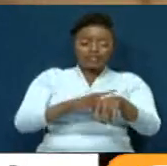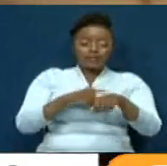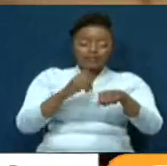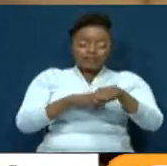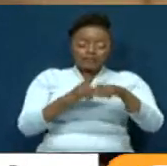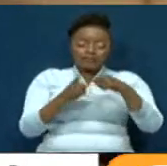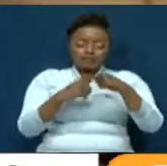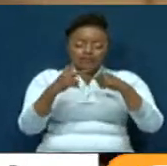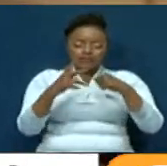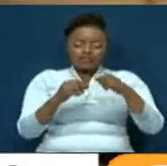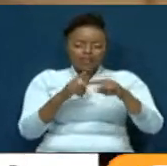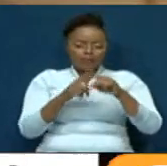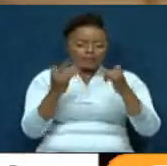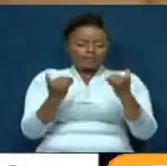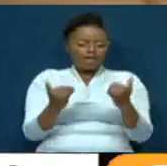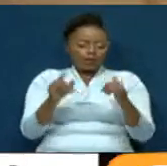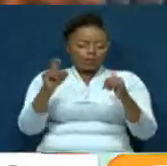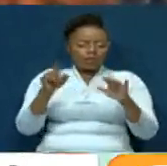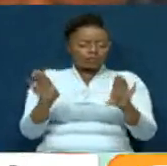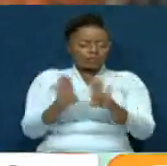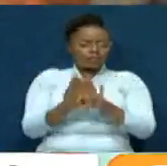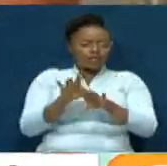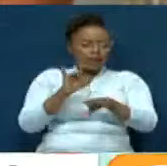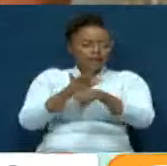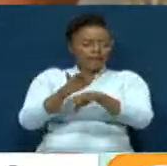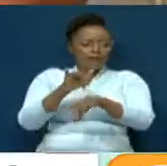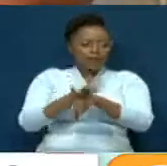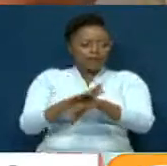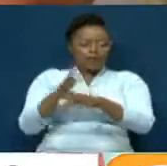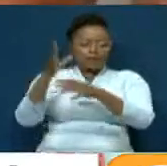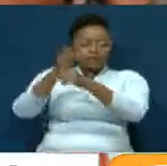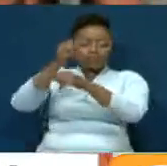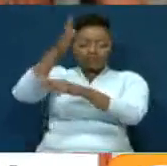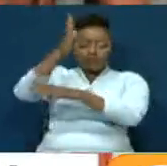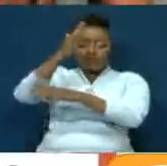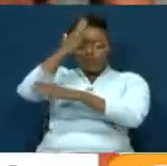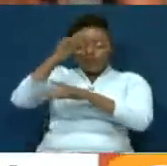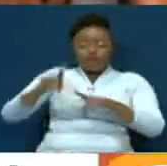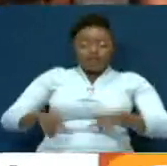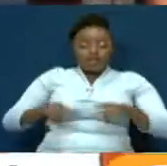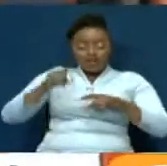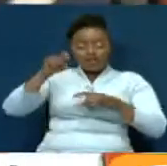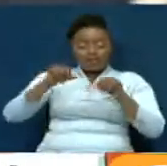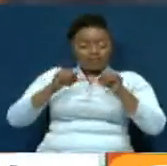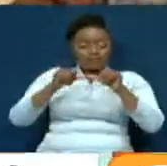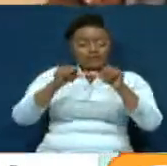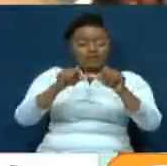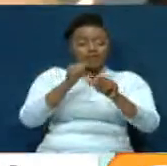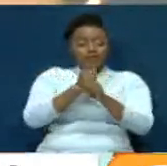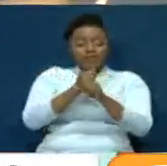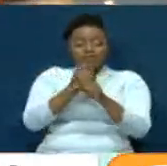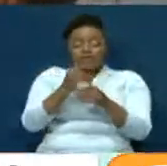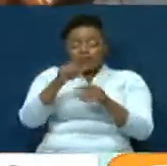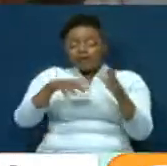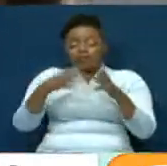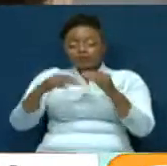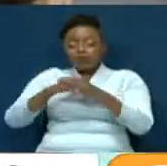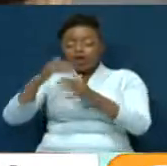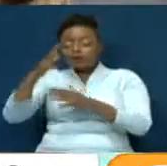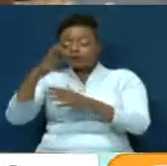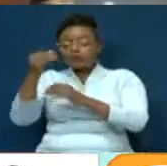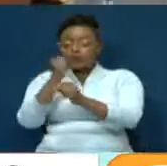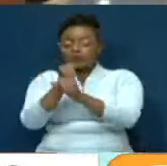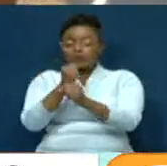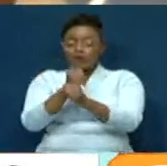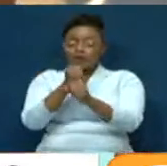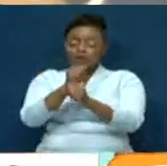6:30. Basi saizi lazima ufunge mapema. Trust to Mungu cause at the end of the day life lazima iendelee. Lazima utoke nje uhustle,